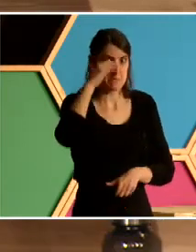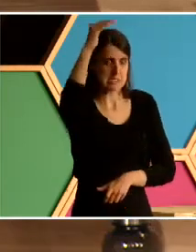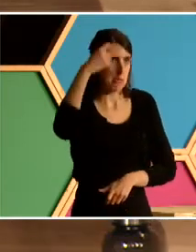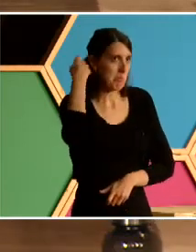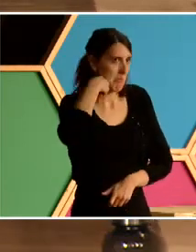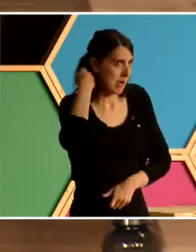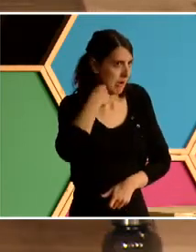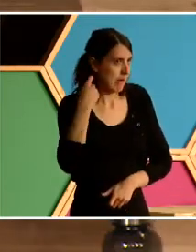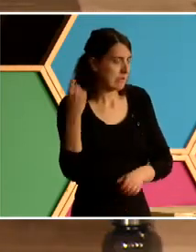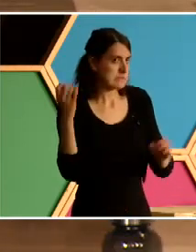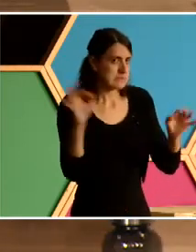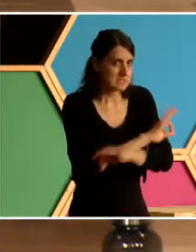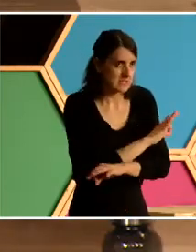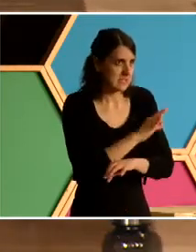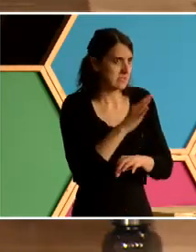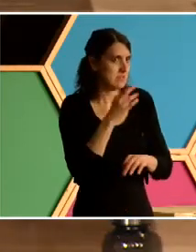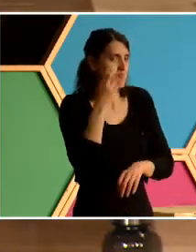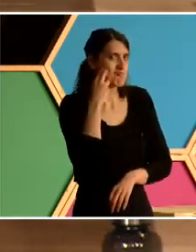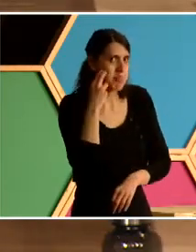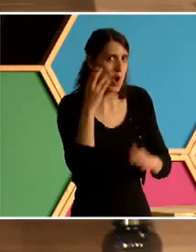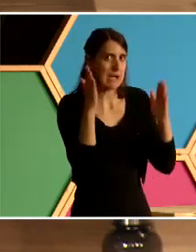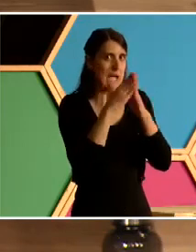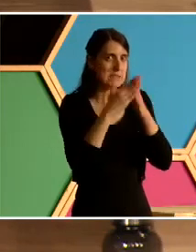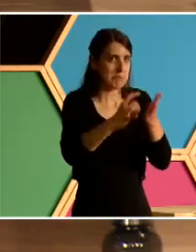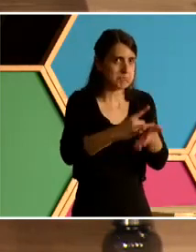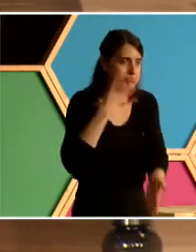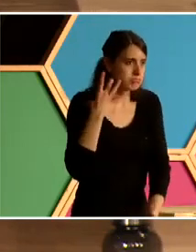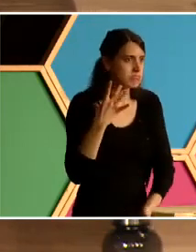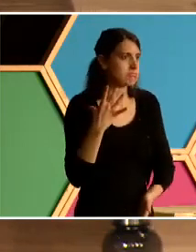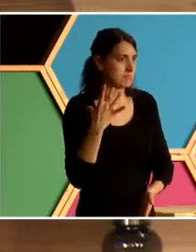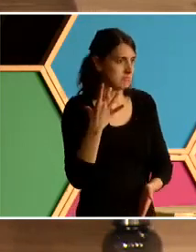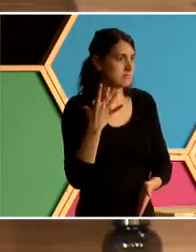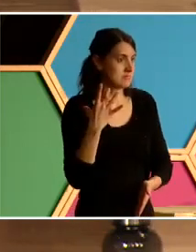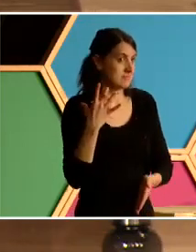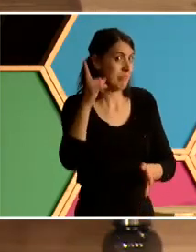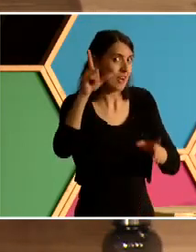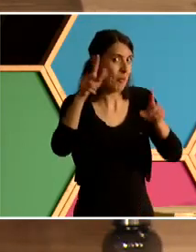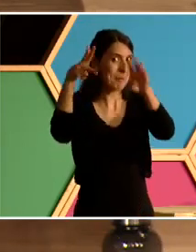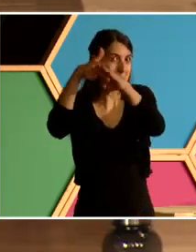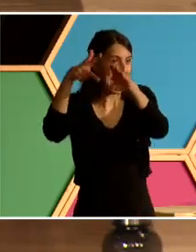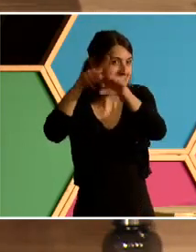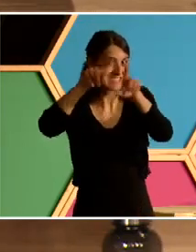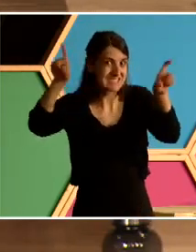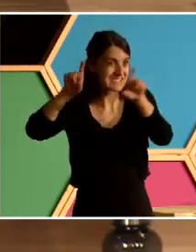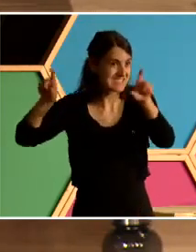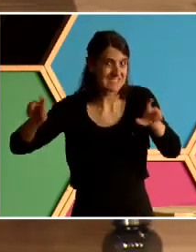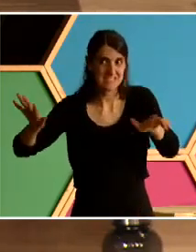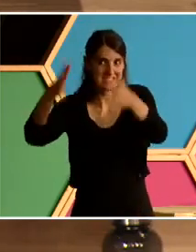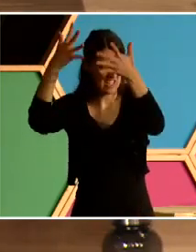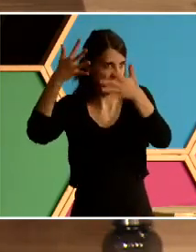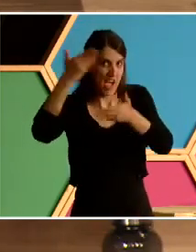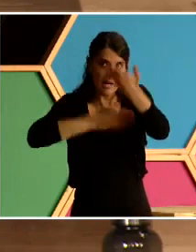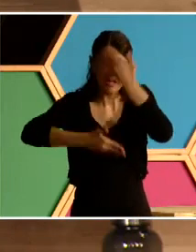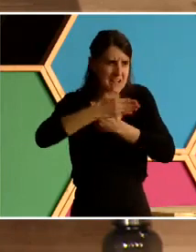pensions, la por a perdre la casa mentre eren salvats els bancs a canvi de res.